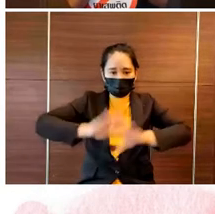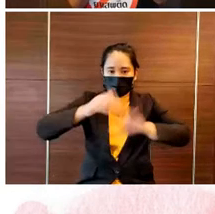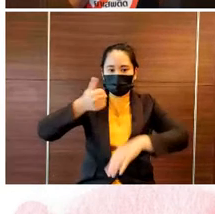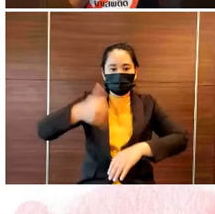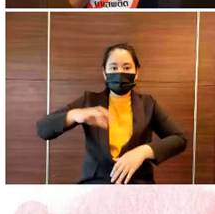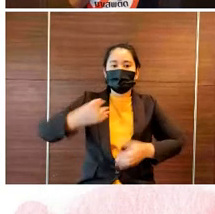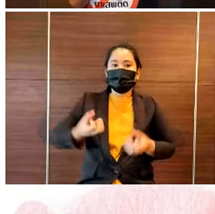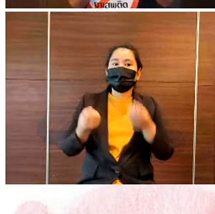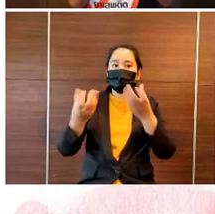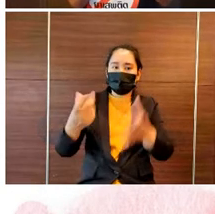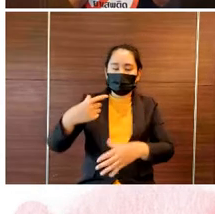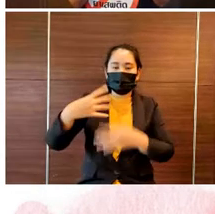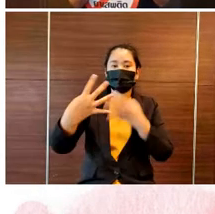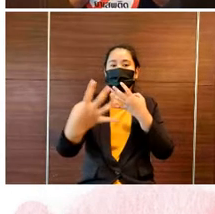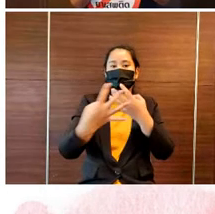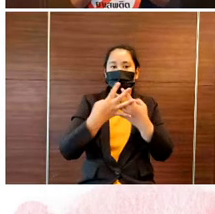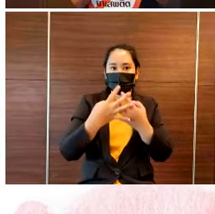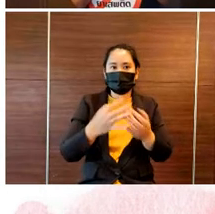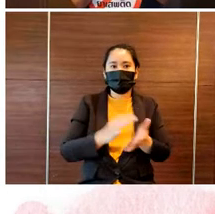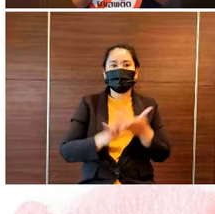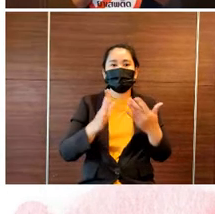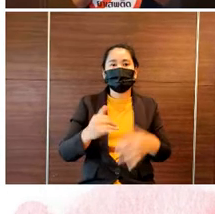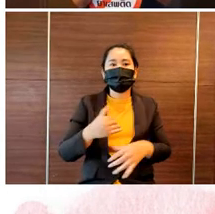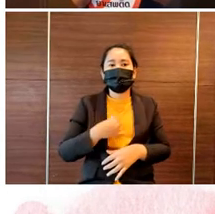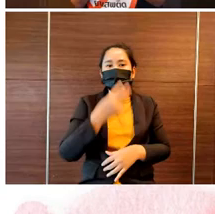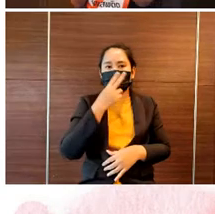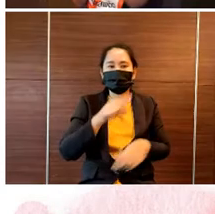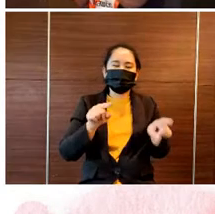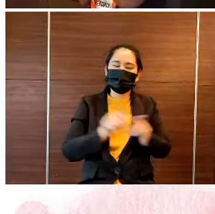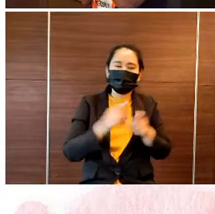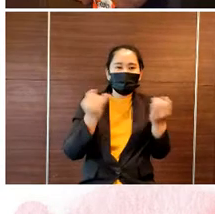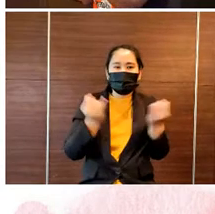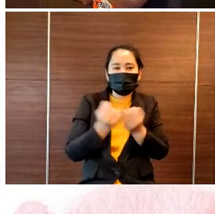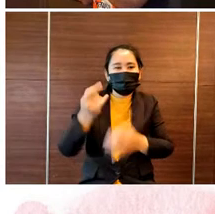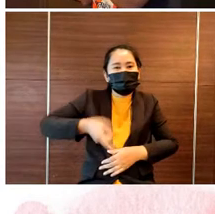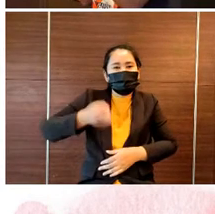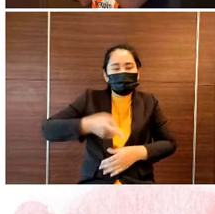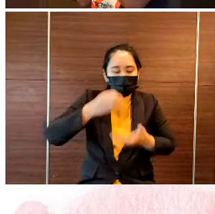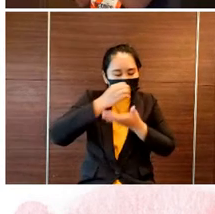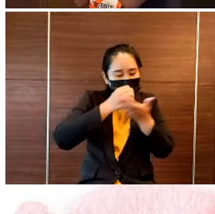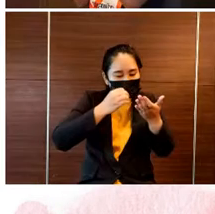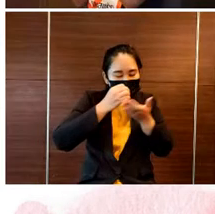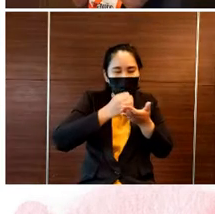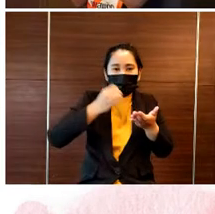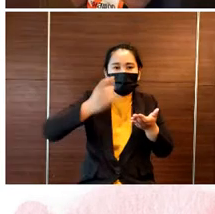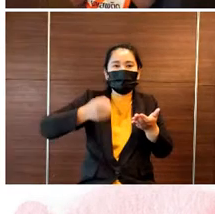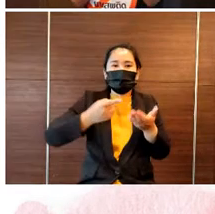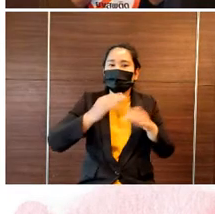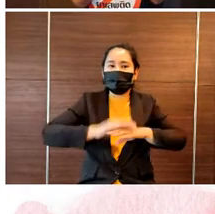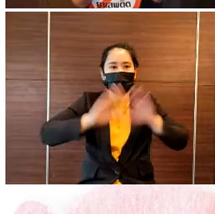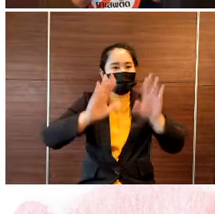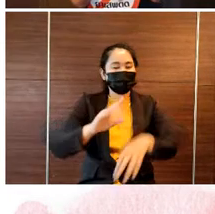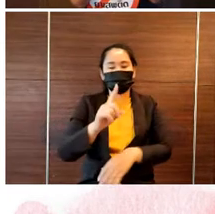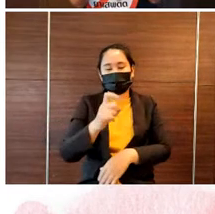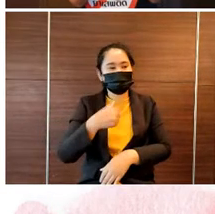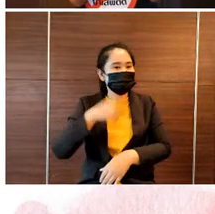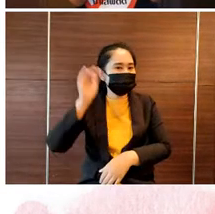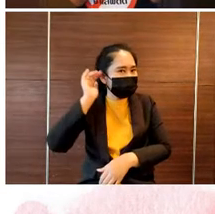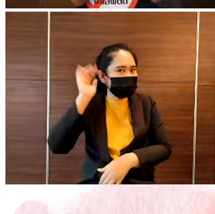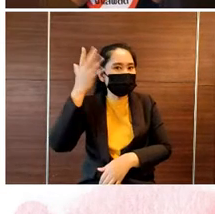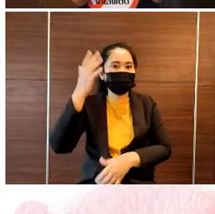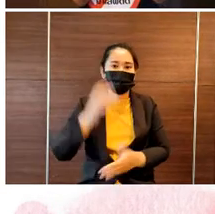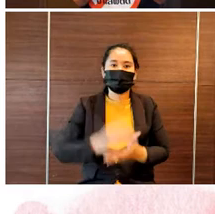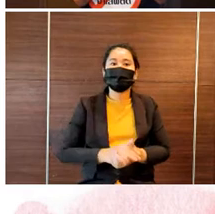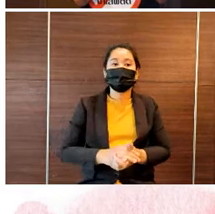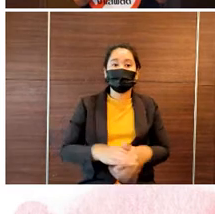หาหมอวาทกรรมเรื่องหมามันเคยกินขี้ยังไงก็เลิกไม่ได้ก็แปลว่าไม่ได้เชื่อใจเนาะว่าคนจะจัดการตัวเองแล้วก็เลิกได้นะคะ